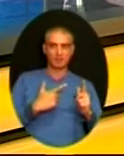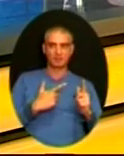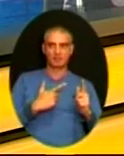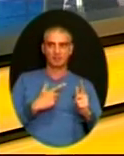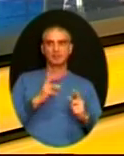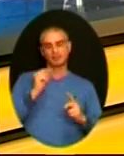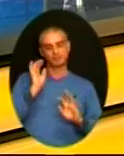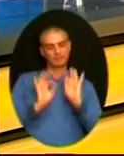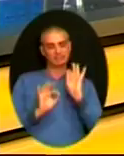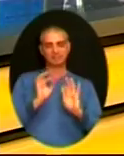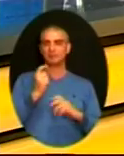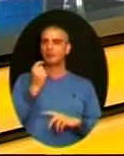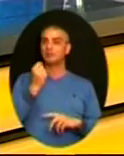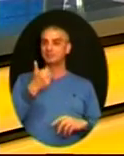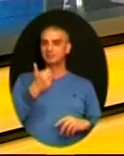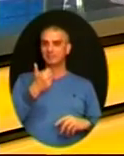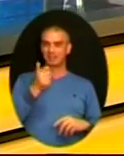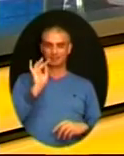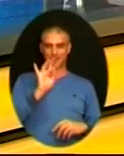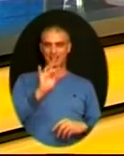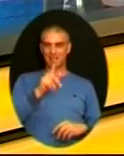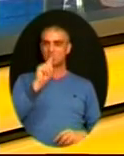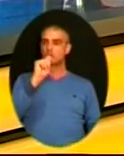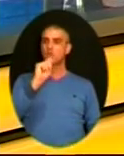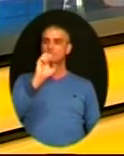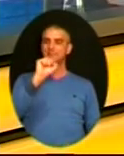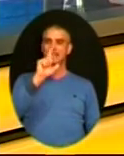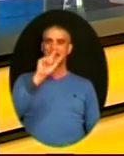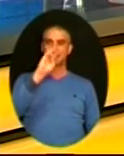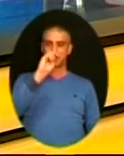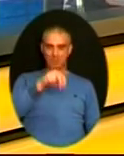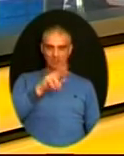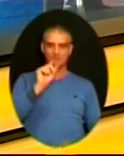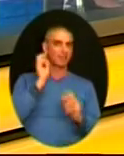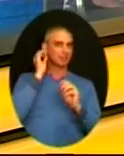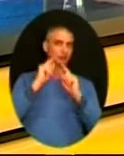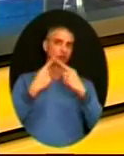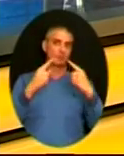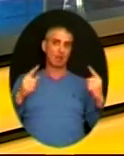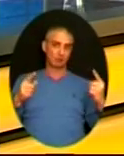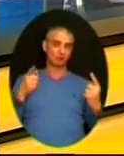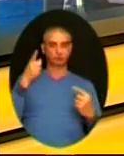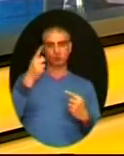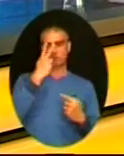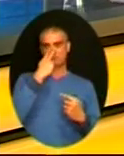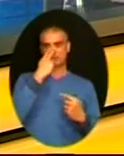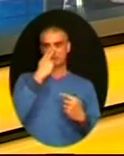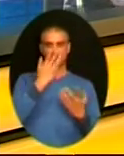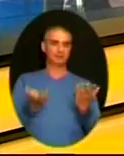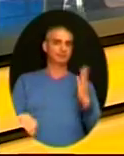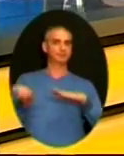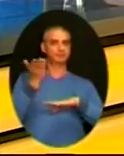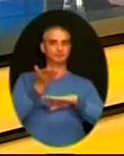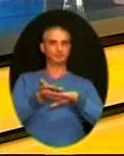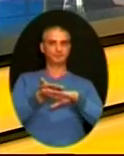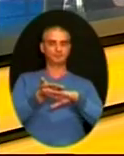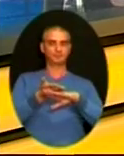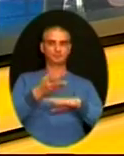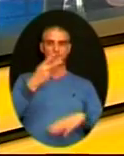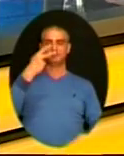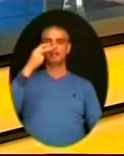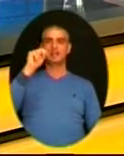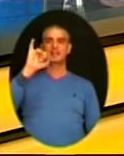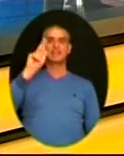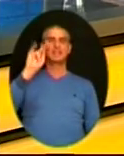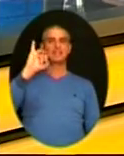עם העקיצות האלה קצת כלפי תומא סלימאן וכלפי אחרות, שהוא מנסה לעלות על נס את ניקי היילי